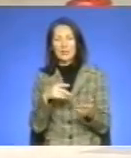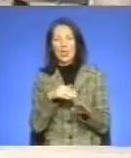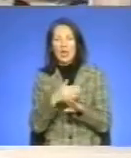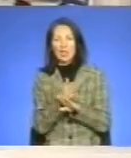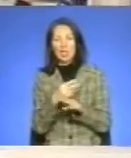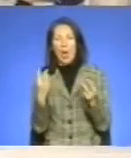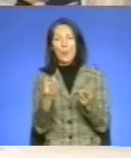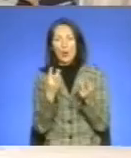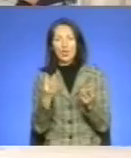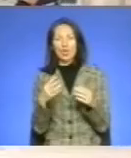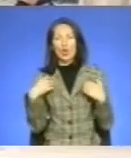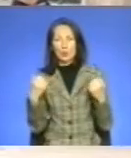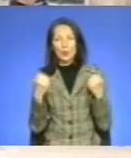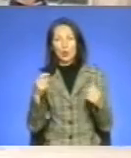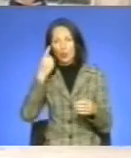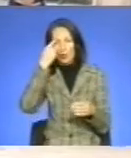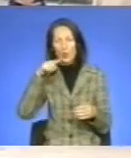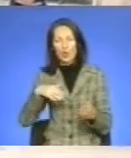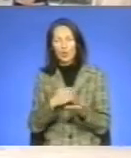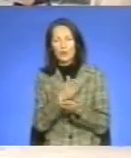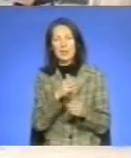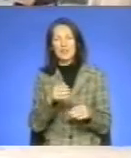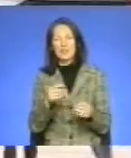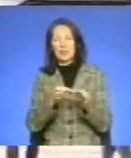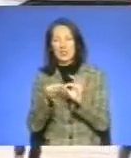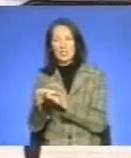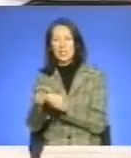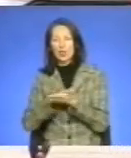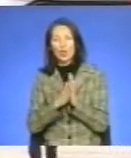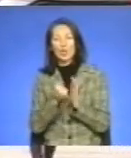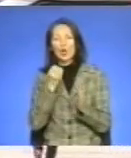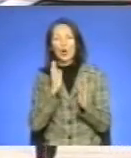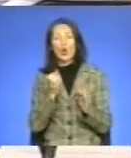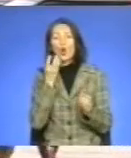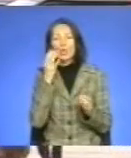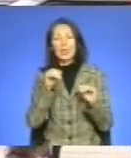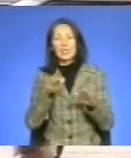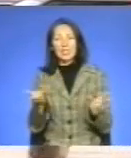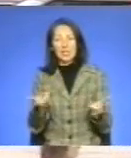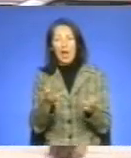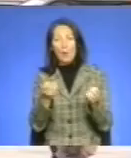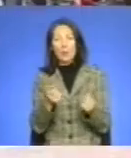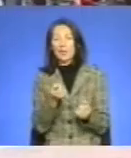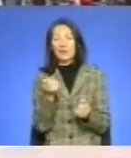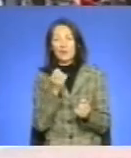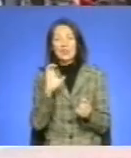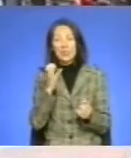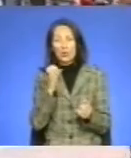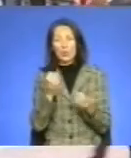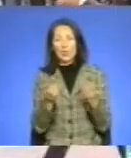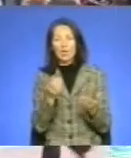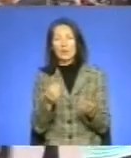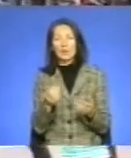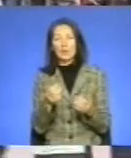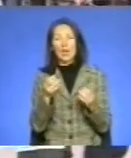вміння орієнтуватися у складних ситуаціях, коли рішення треба приймати в лічені секунди і навіть у почутті гумору. Зокрема, у драмтеатрі